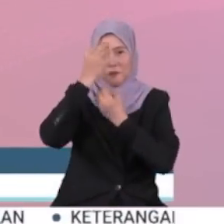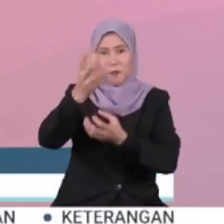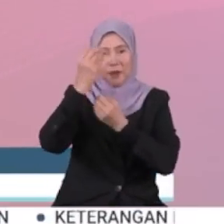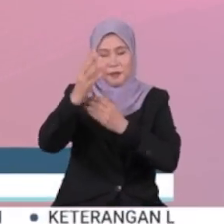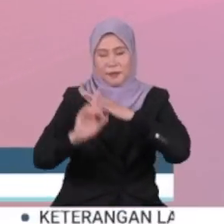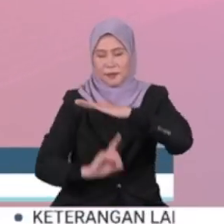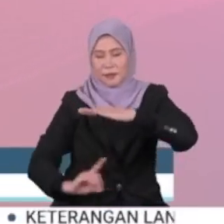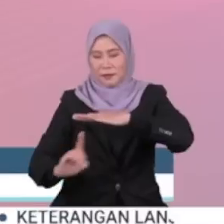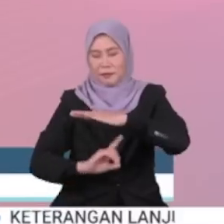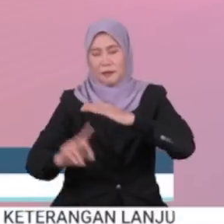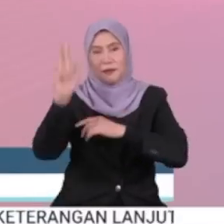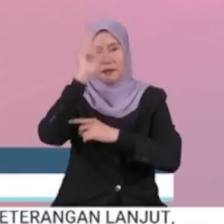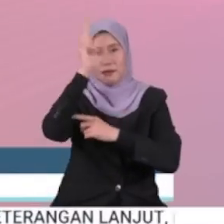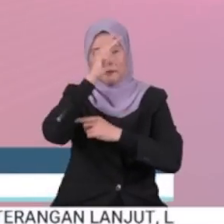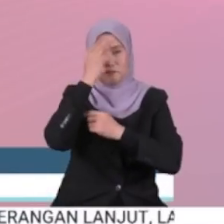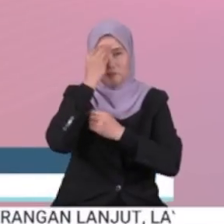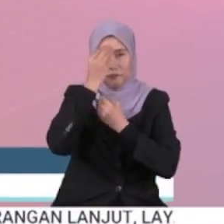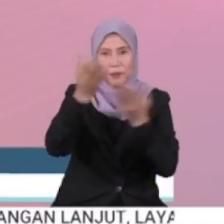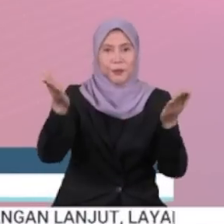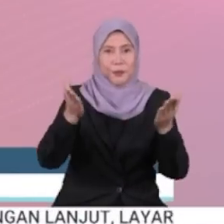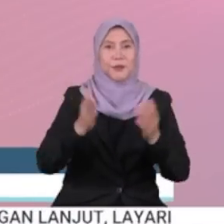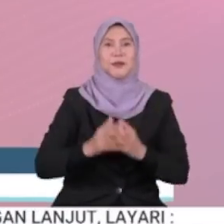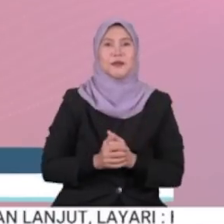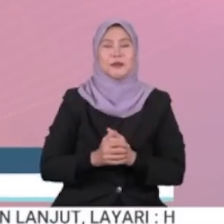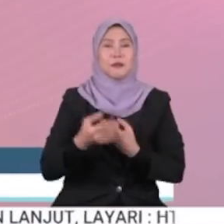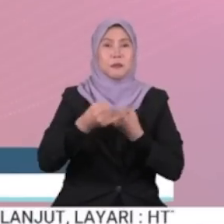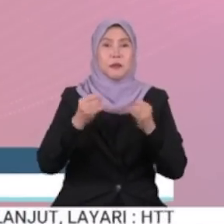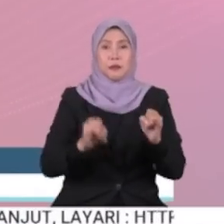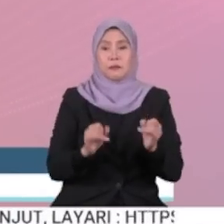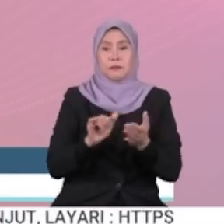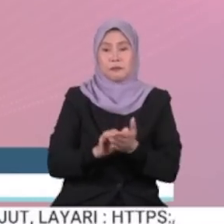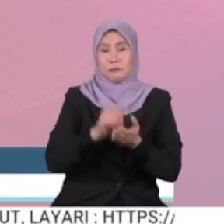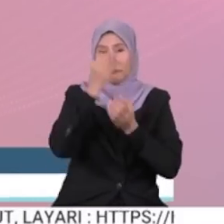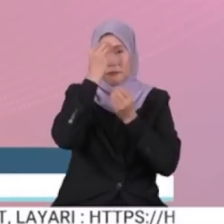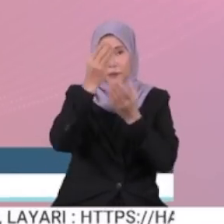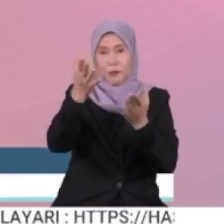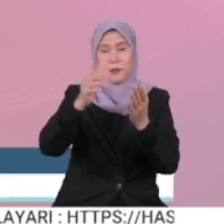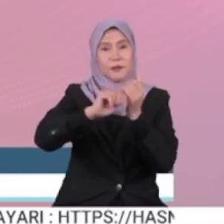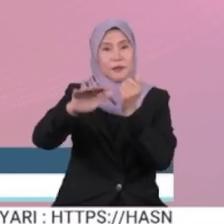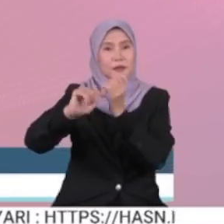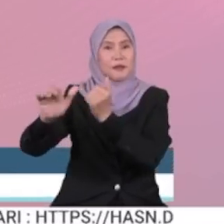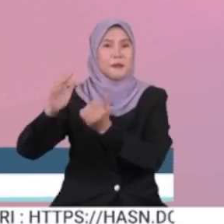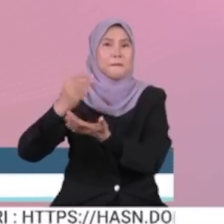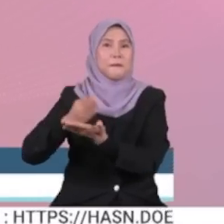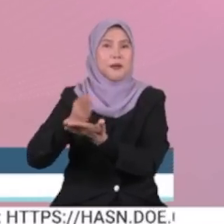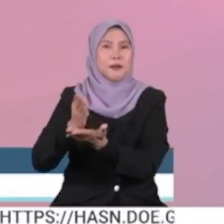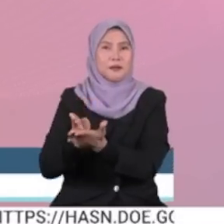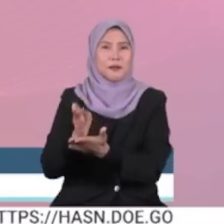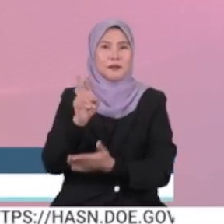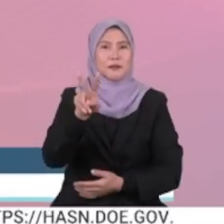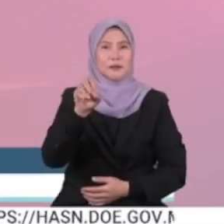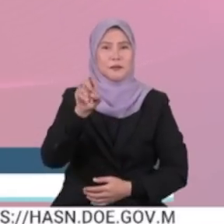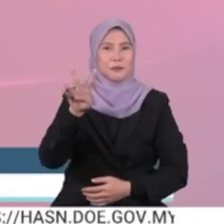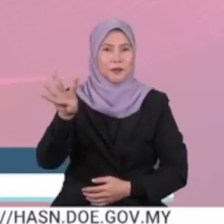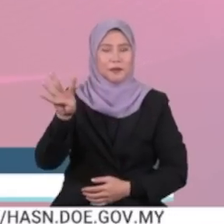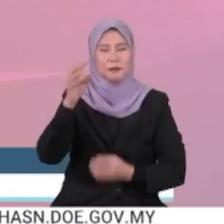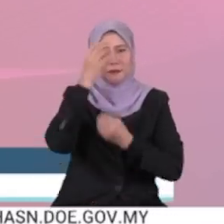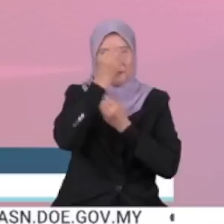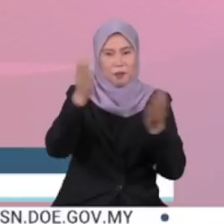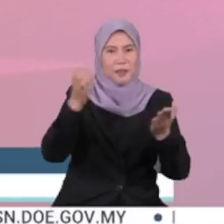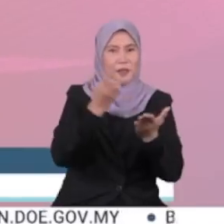dasar kerajaan secara terus kepada orang ramai. Terbaru, jabatan itu membuat hebahan mengenai Belanjawan 2024 Reformasi